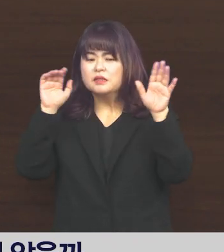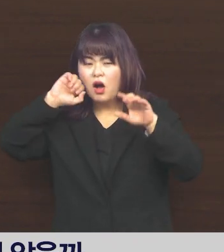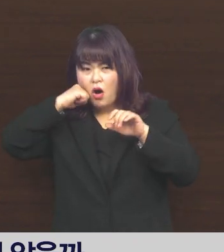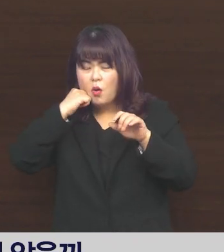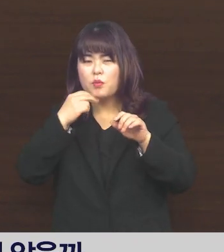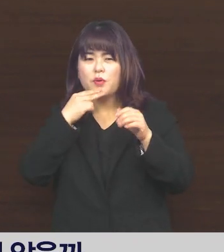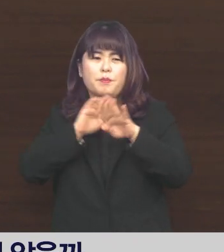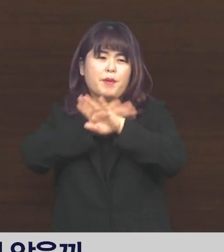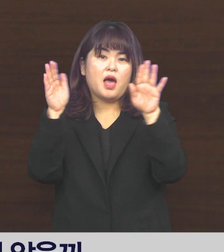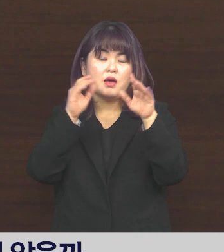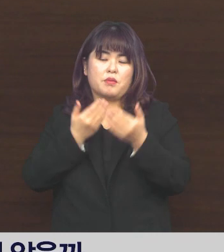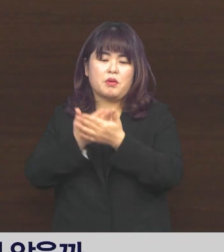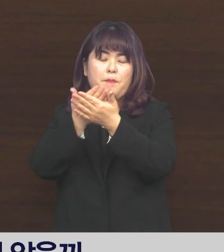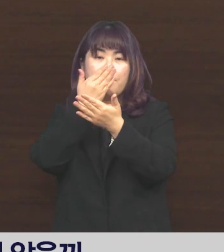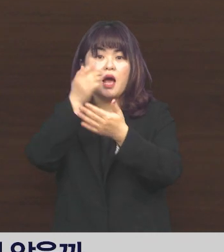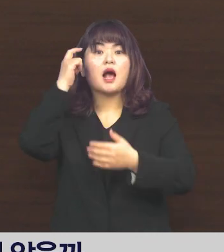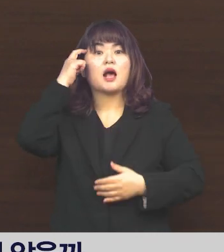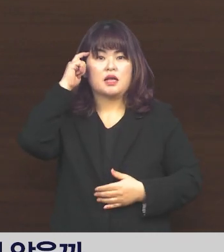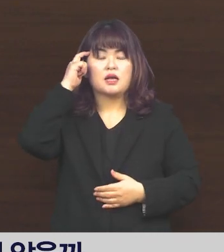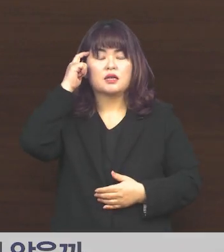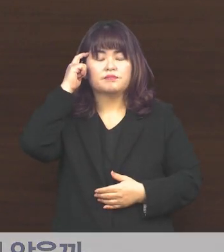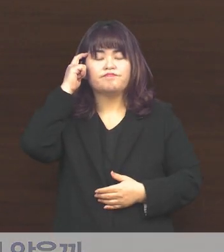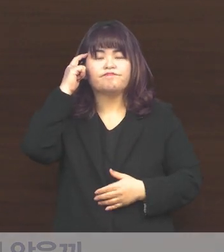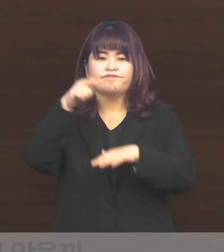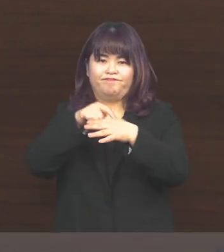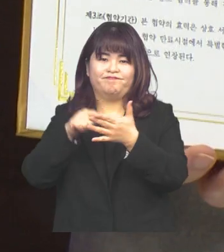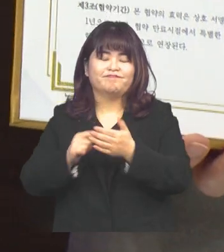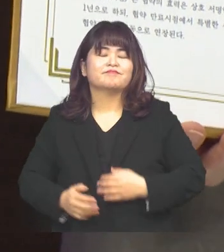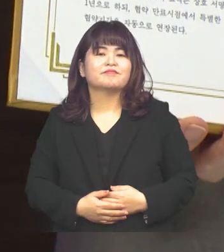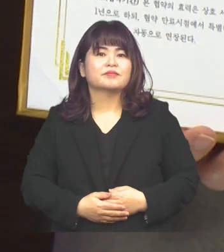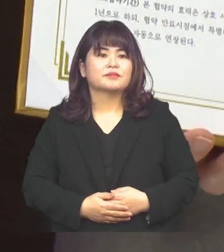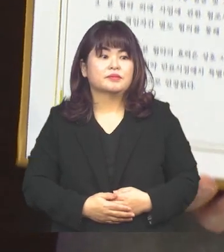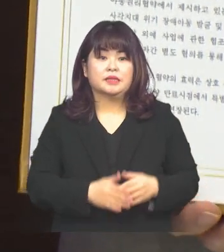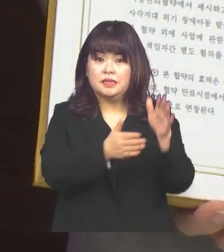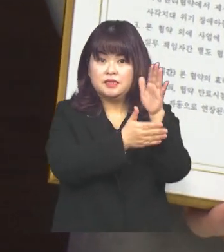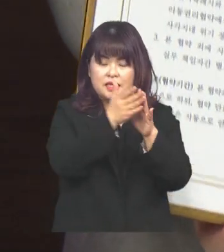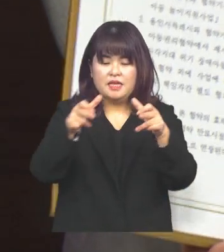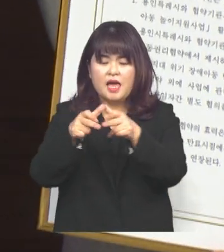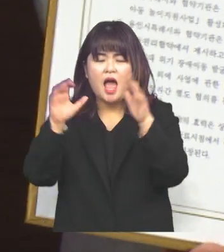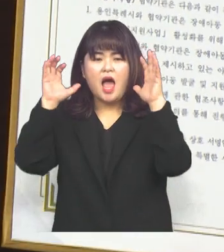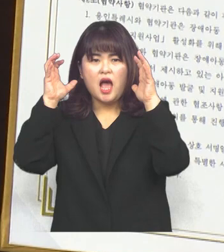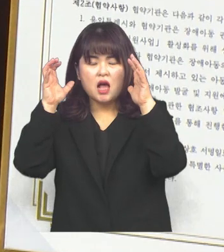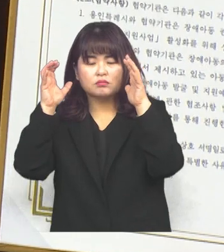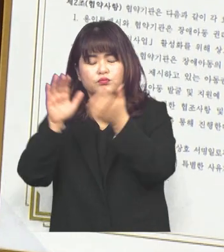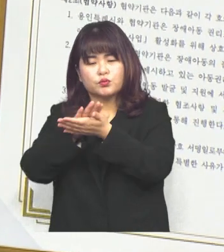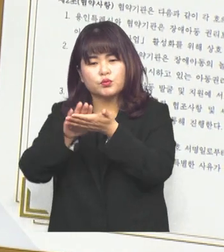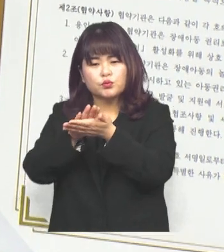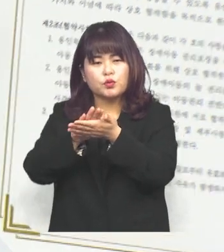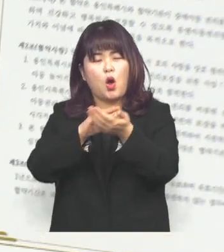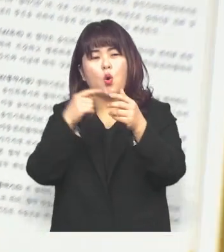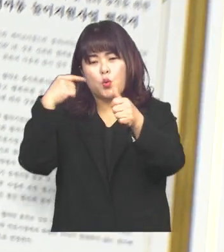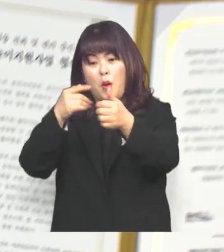성장을 할 수 있지 않을까 이런 생각을 합니다. 시는 장애아동의 놀이와 교육받을